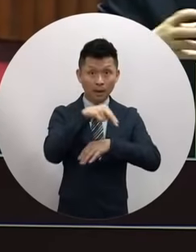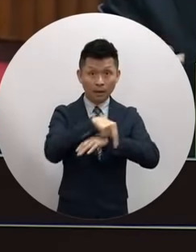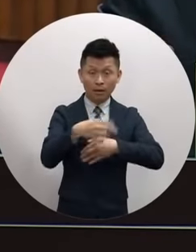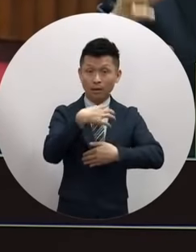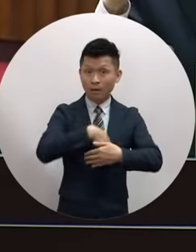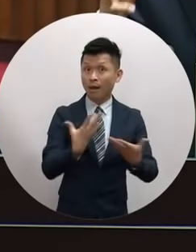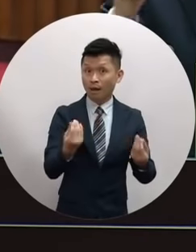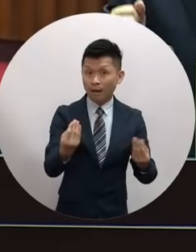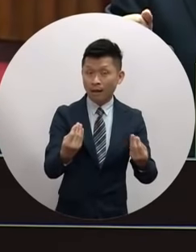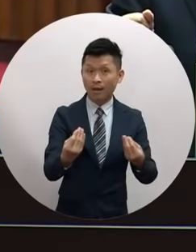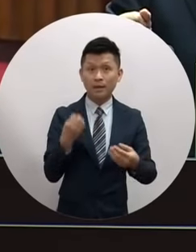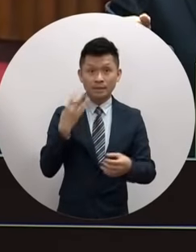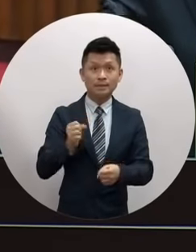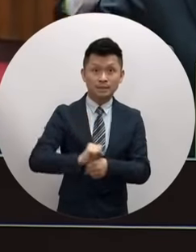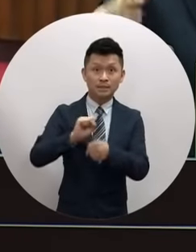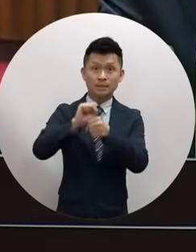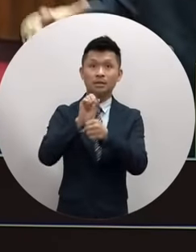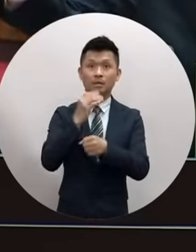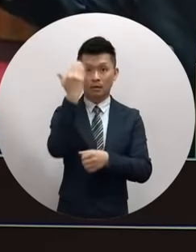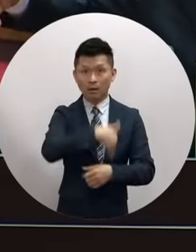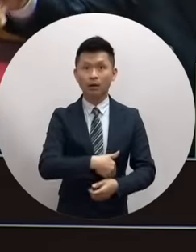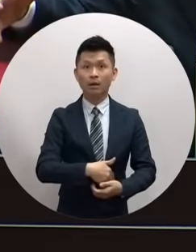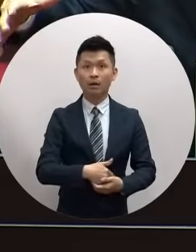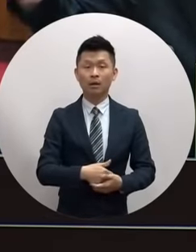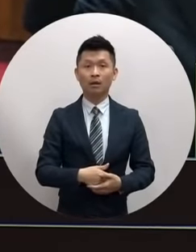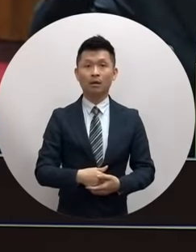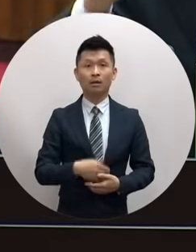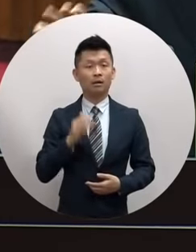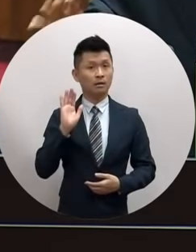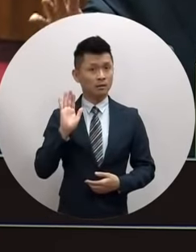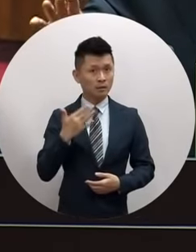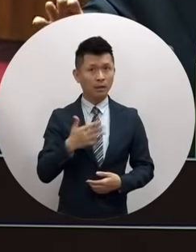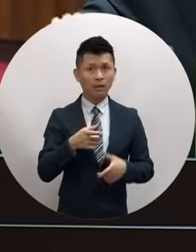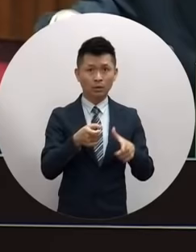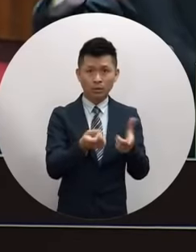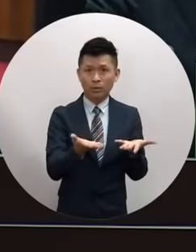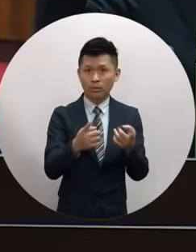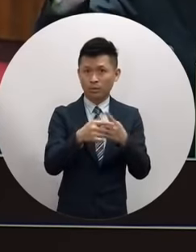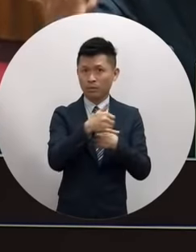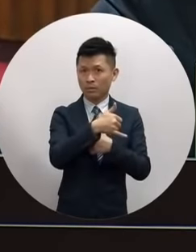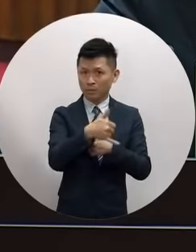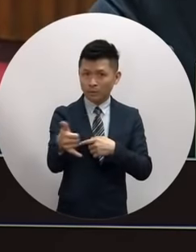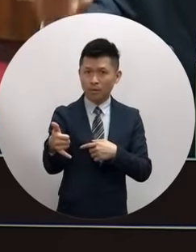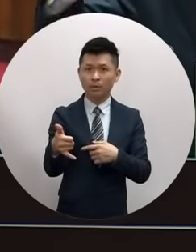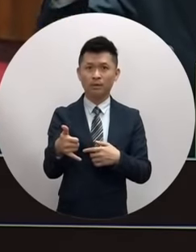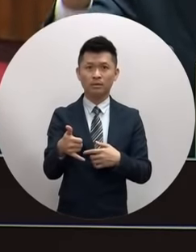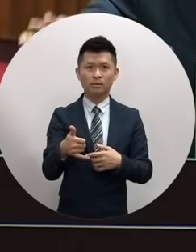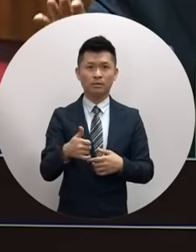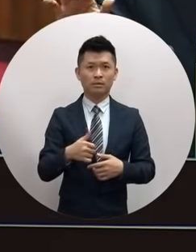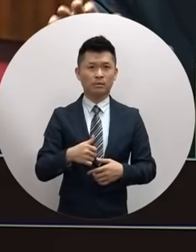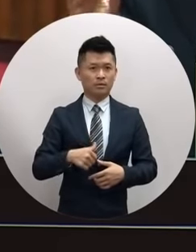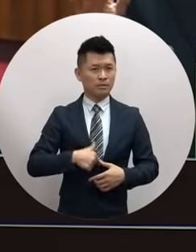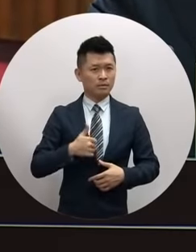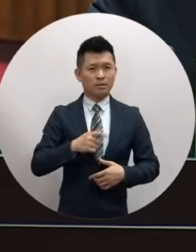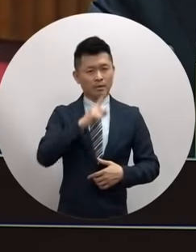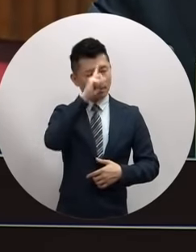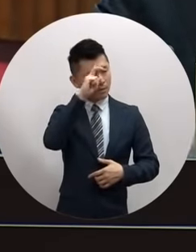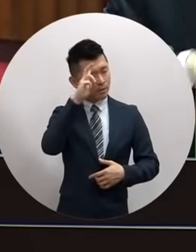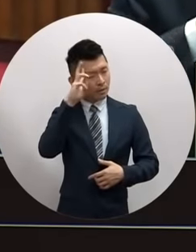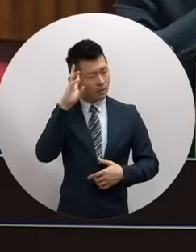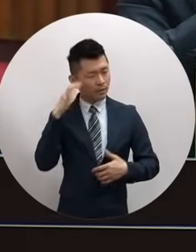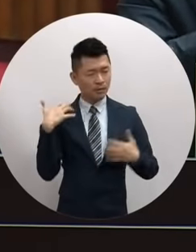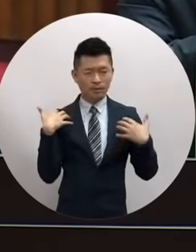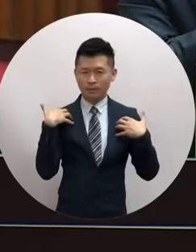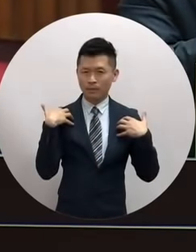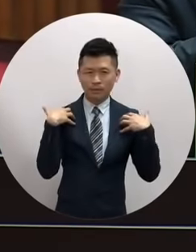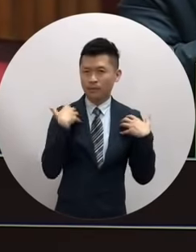作，甚至是新增的业务，却有这么多公务人员，真的是没日没夜，